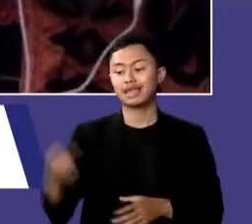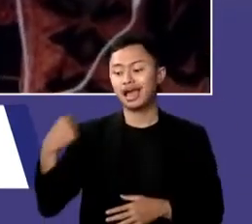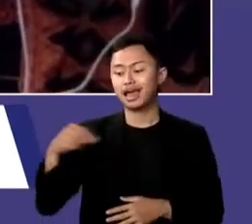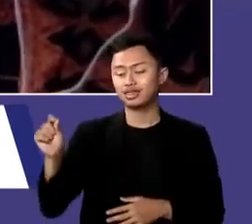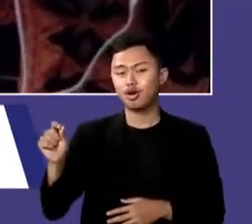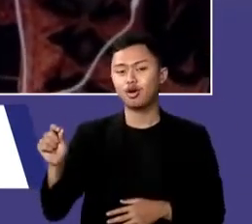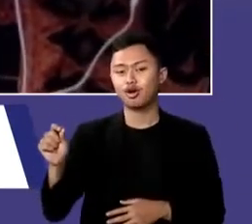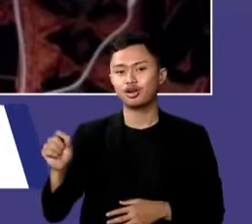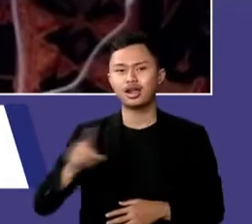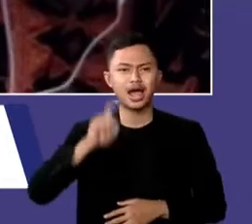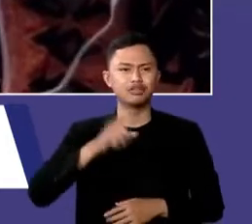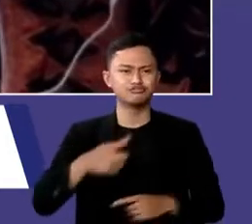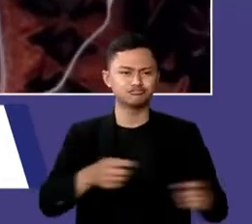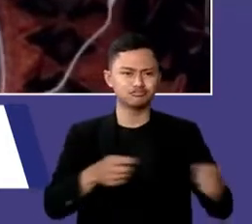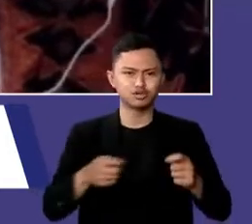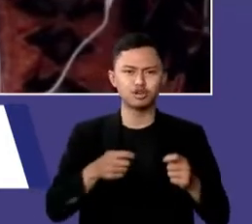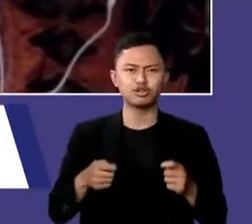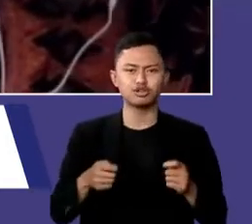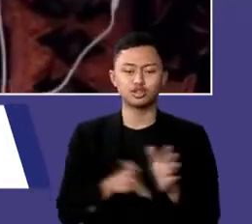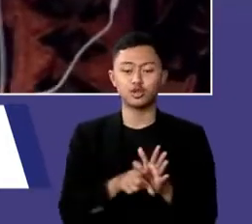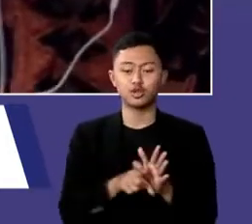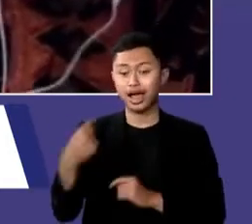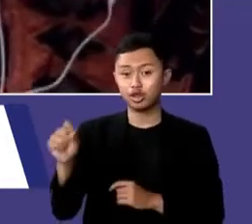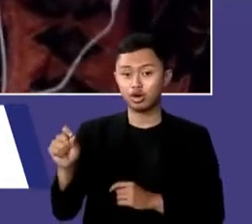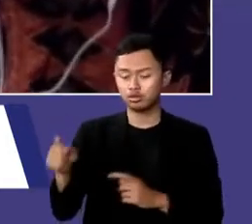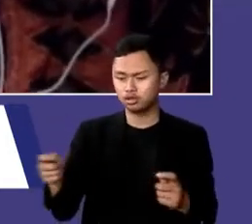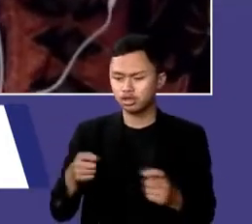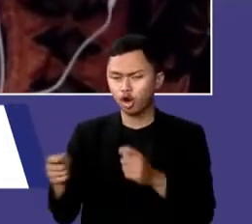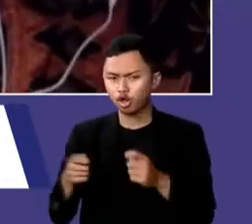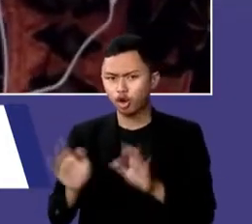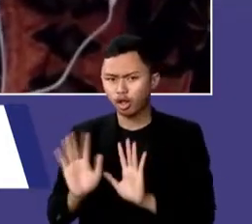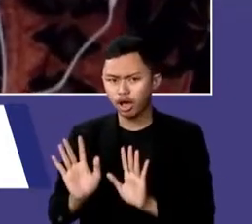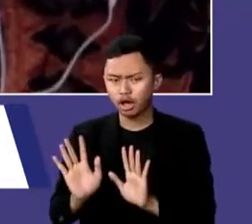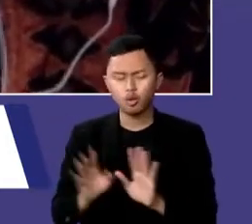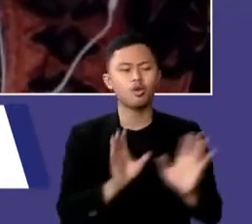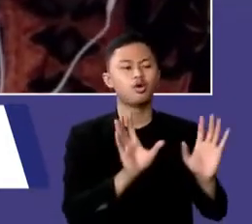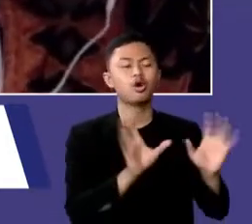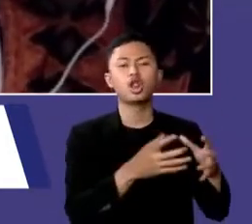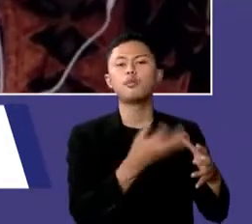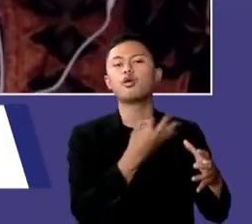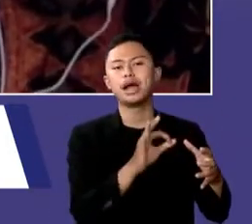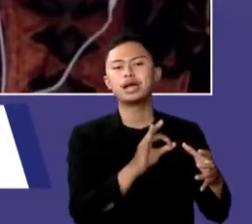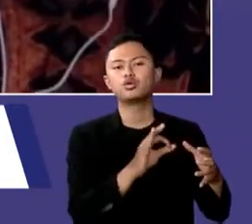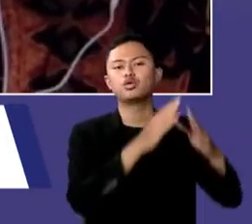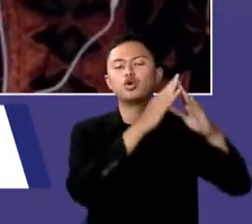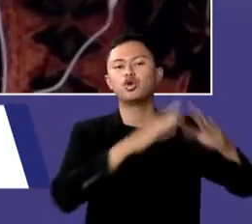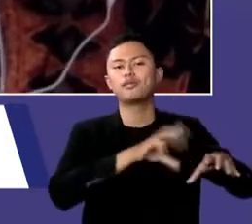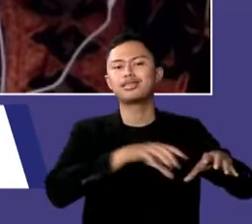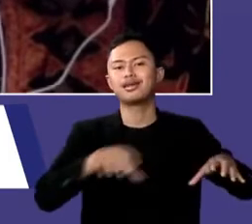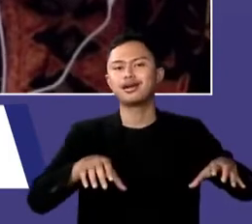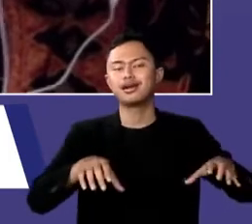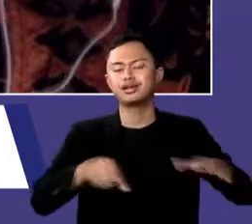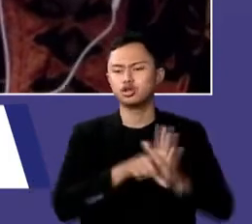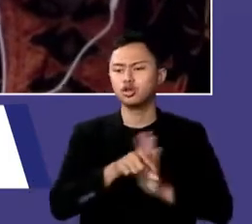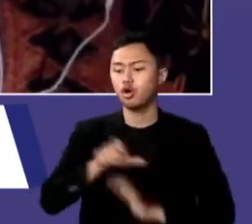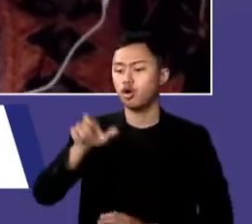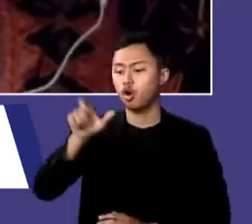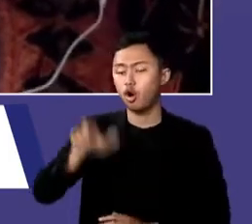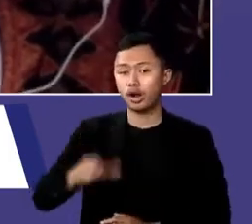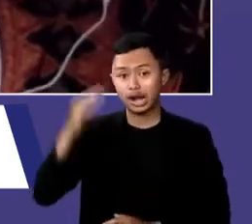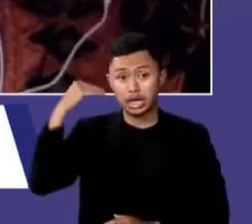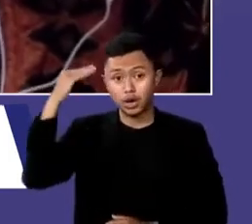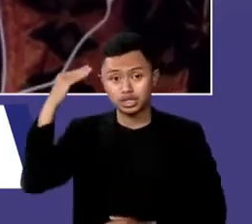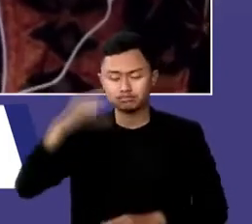kalau tidak dikendalikan akan menjadi cluster rumah tangga dan itu sudah terjadi jadi siapapun orang dewasa yang masih harus bekerja